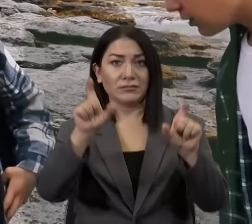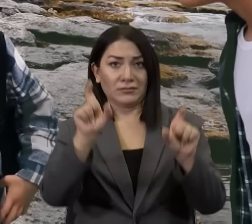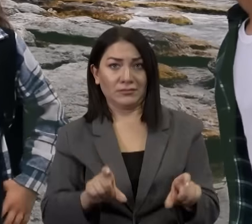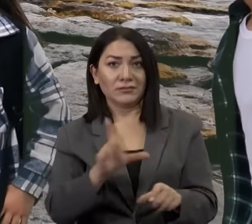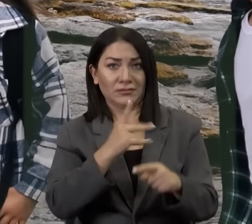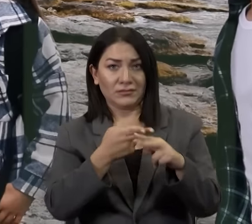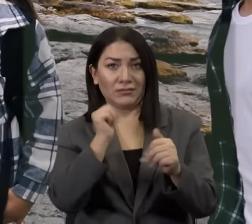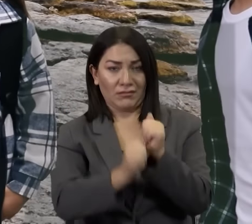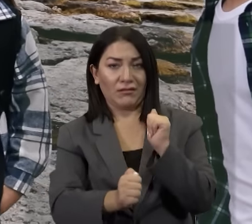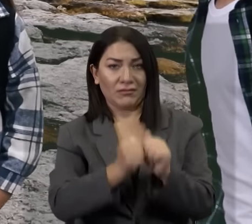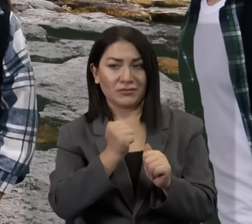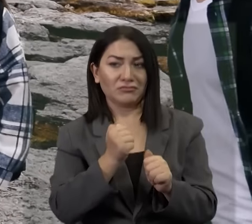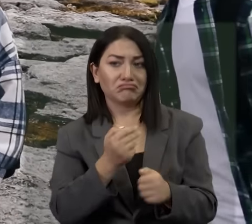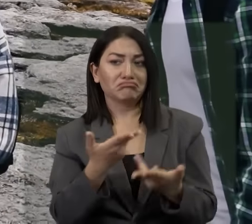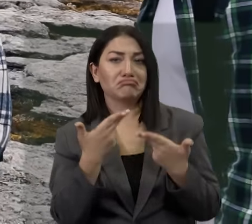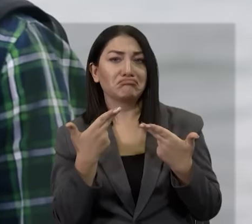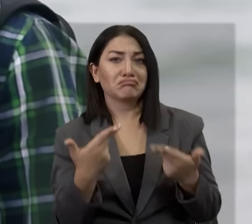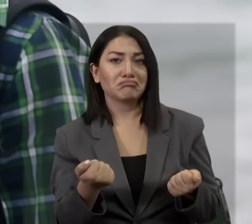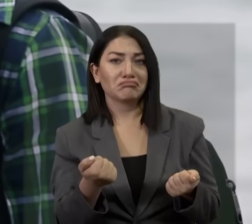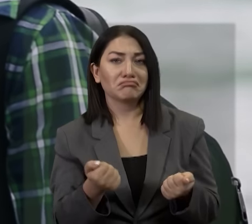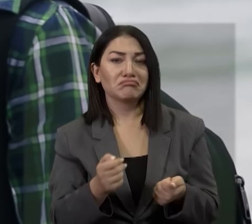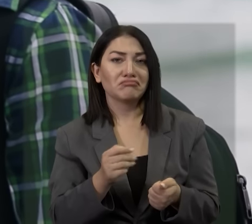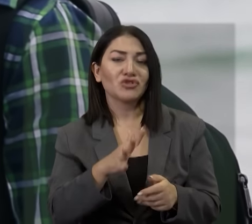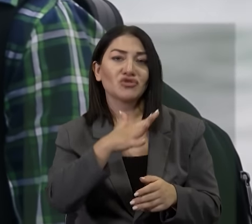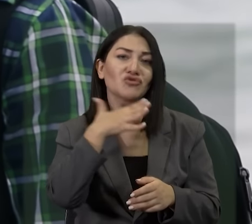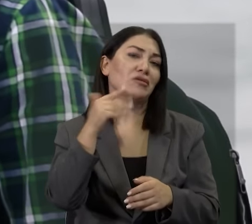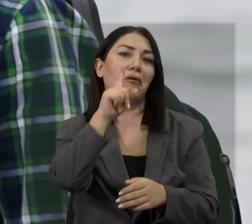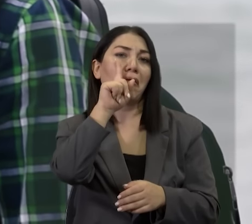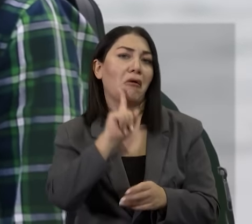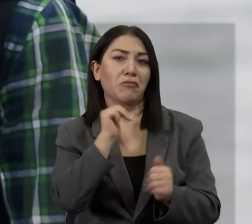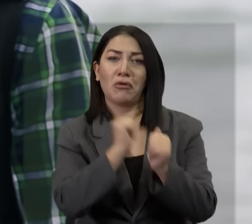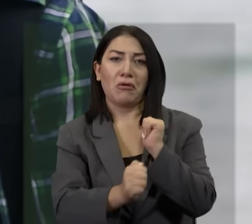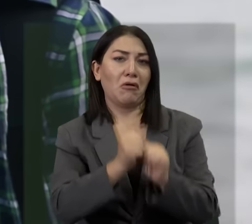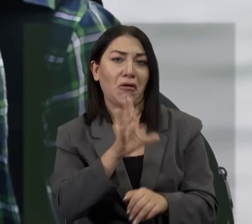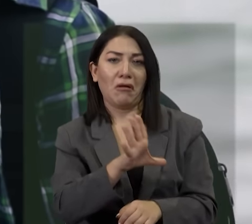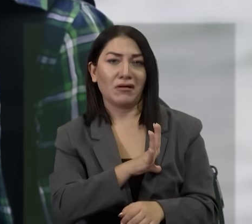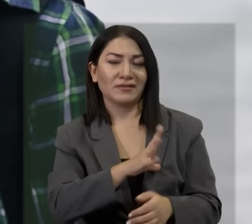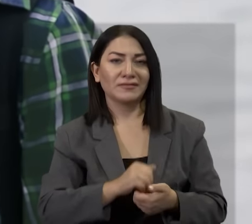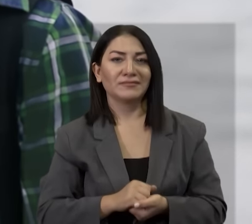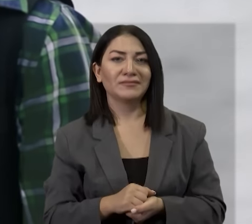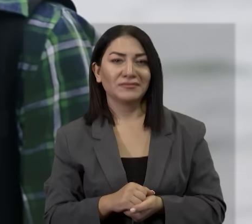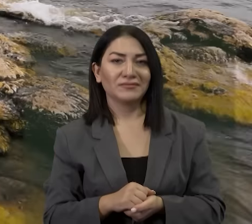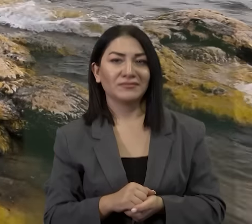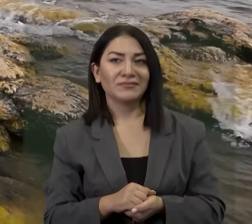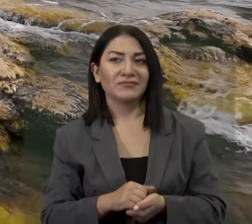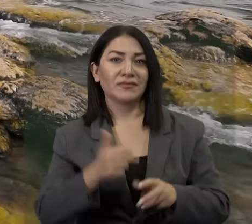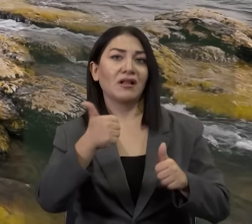Ու դու այսքան ժամանակ նստած էիր այս քարի վրա։ Փաստորեն, բայց գիտես, շատ էլ հարմար քար էր։